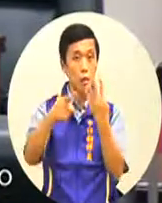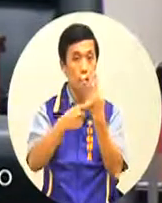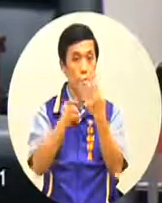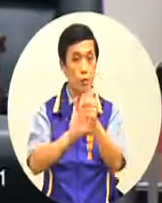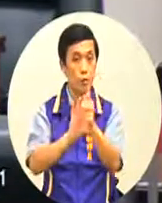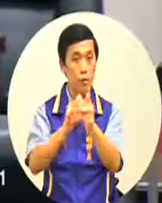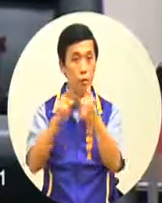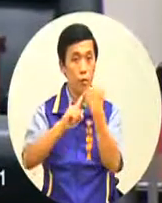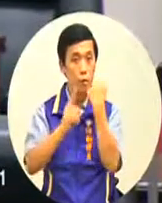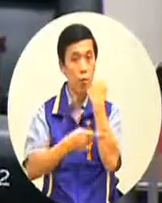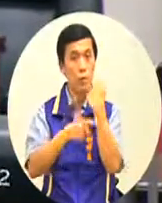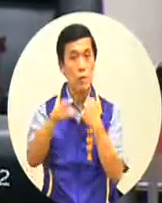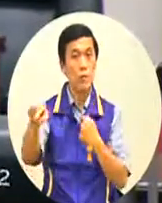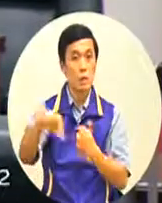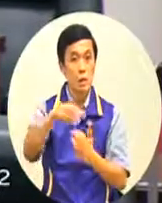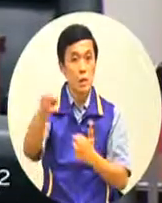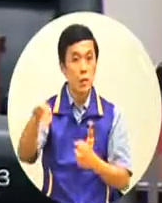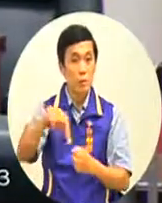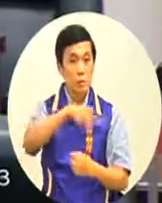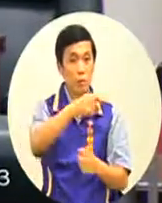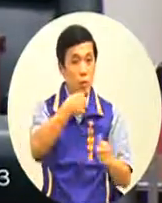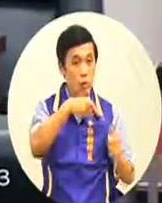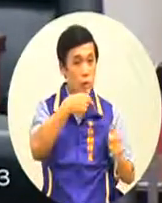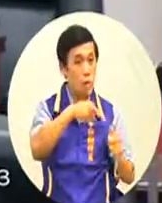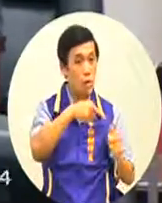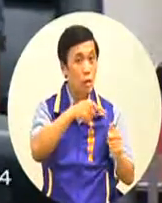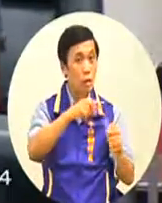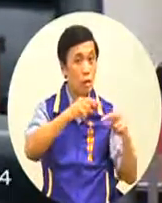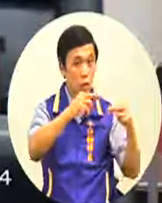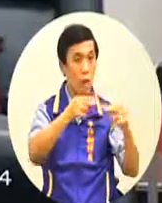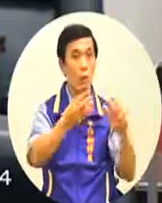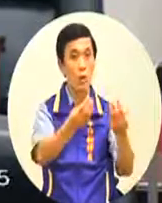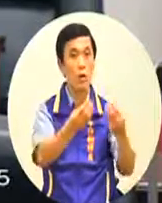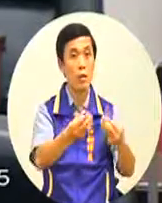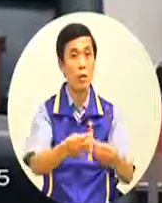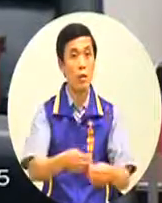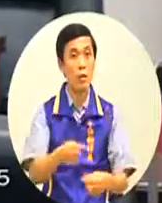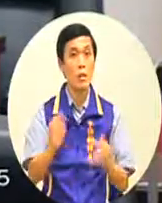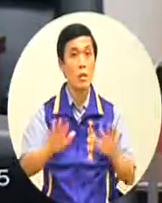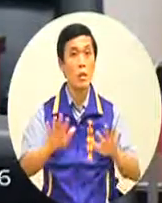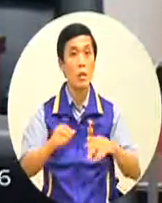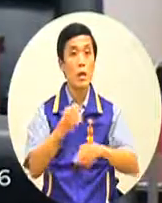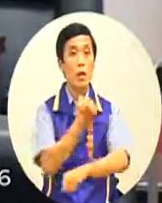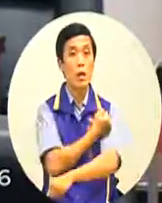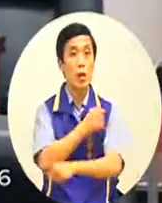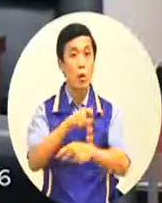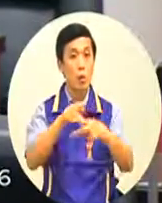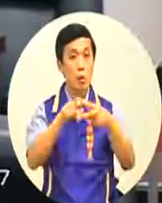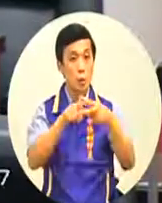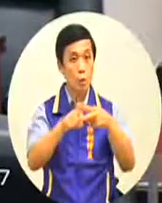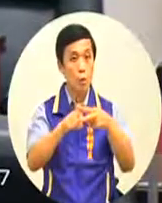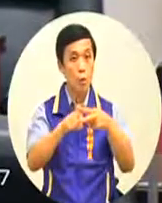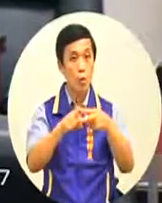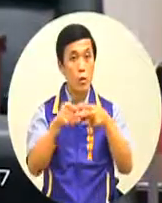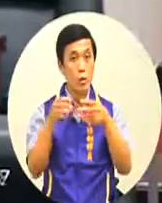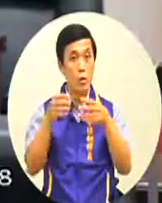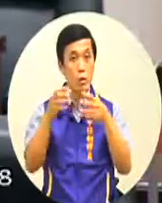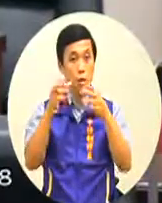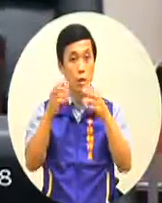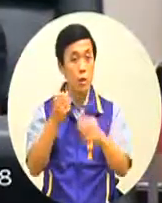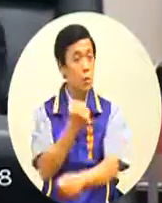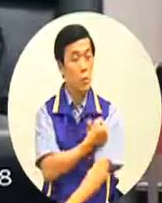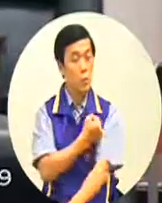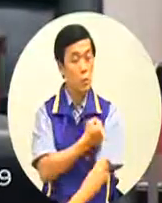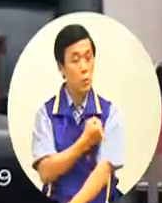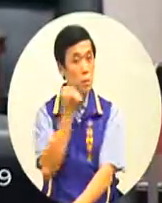敢有咧共辅导嘛无啊？啊，为进个劳工伫咧新设立伫咧艰苦啊，